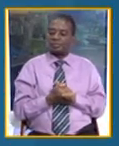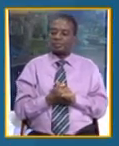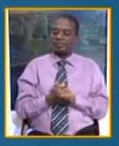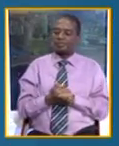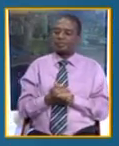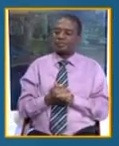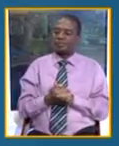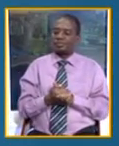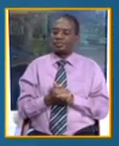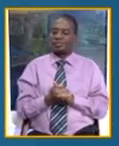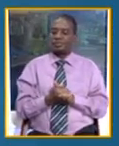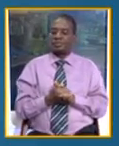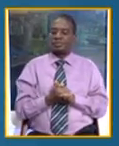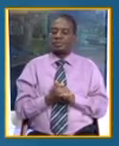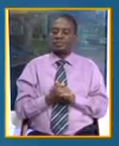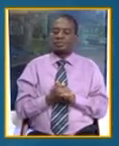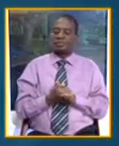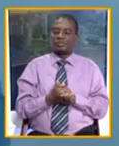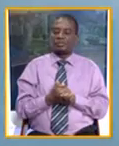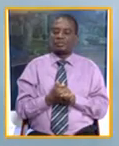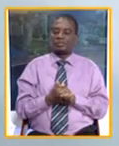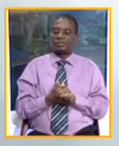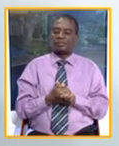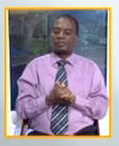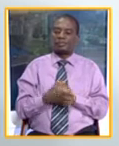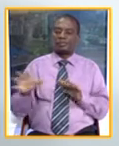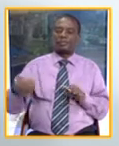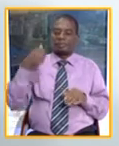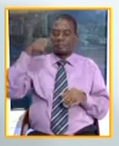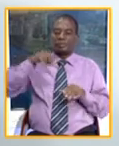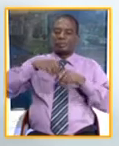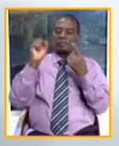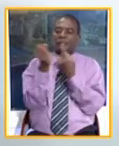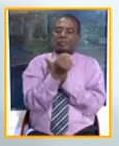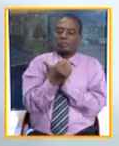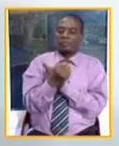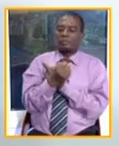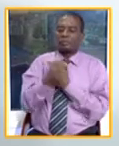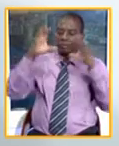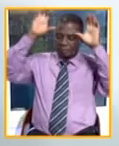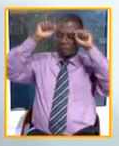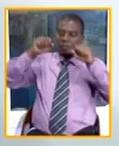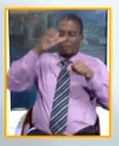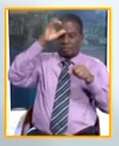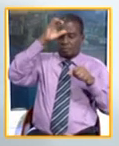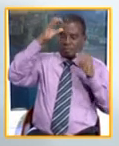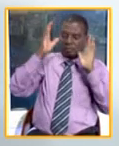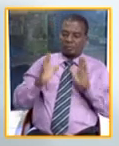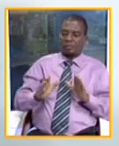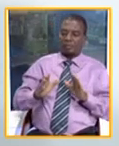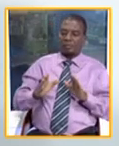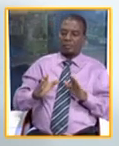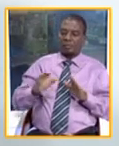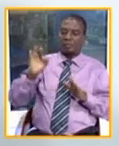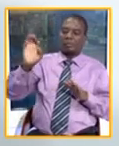Prenez que la situation Le président congolais Félix